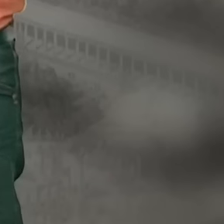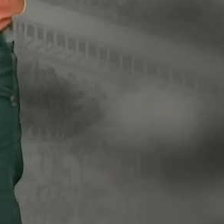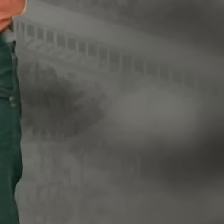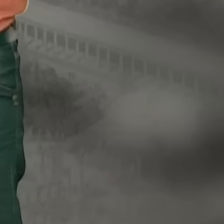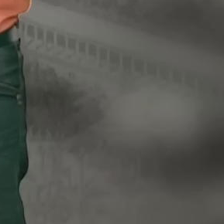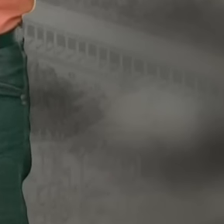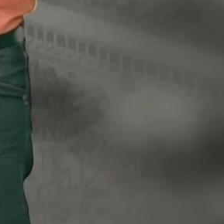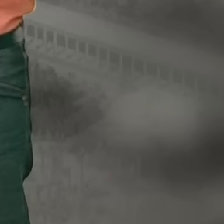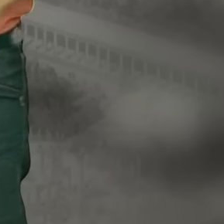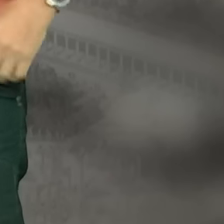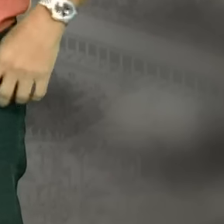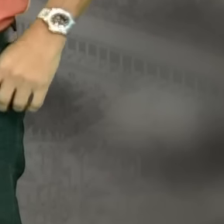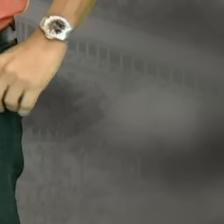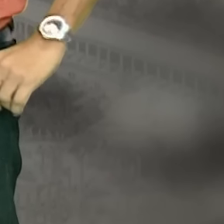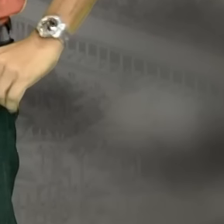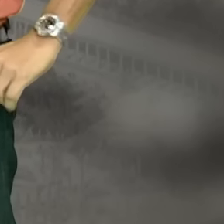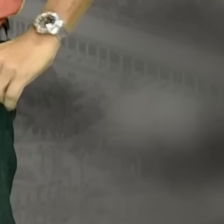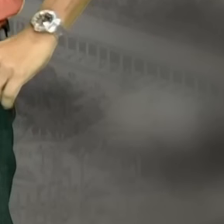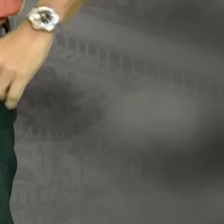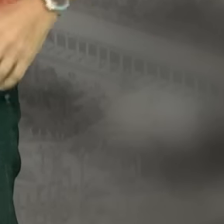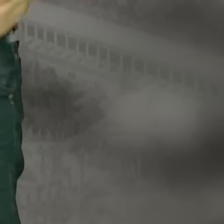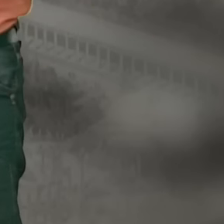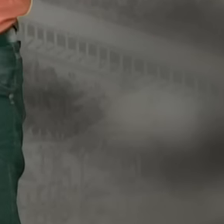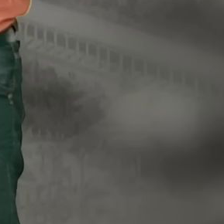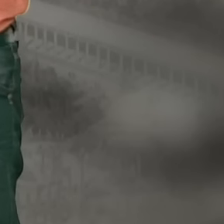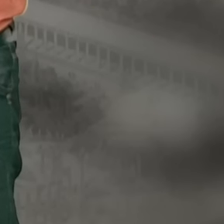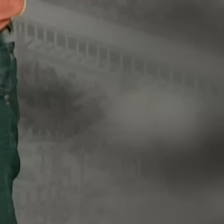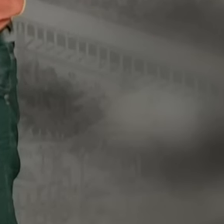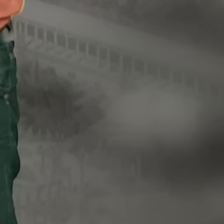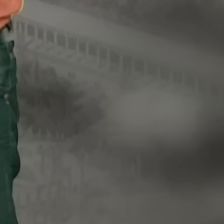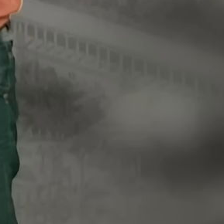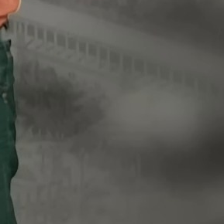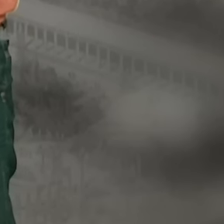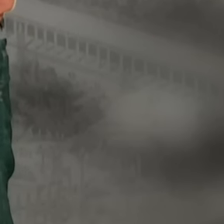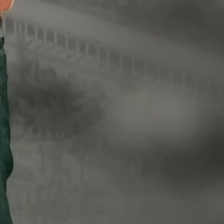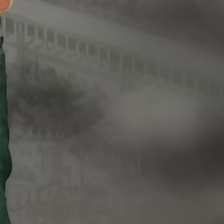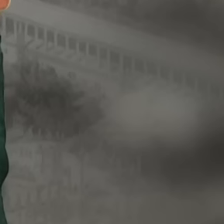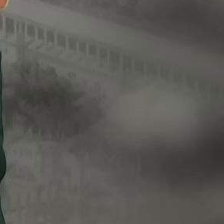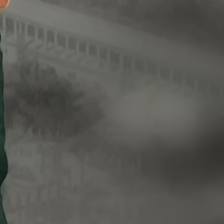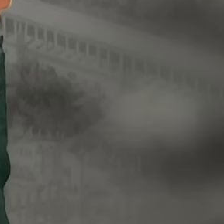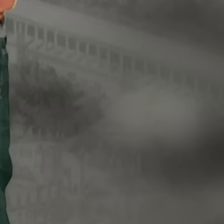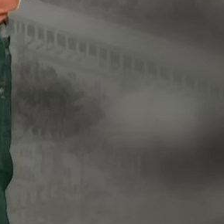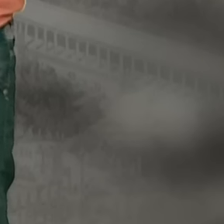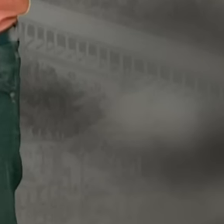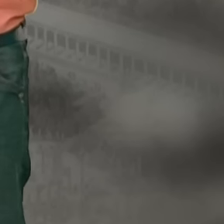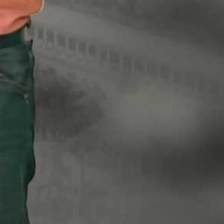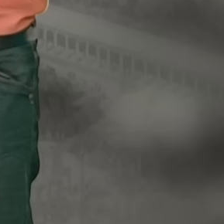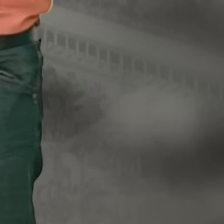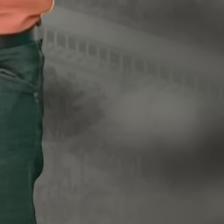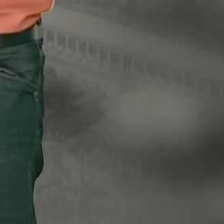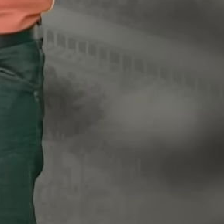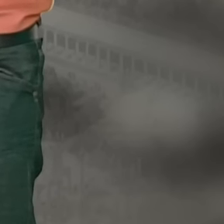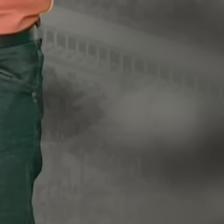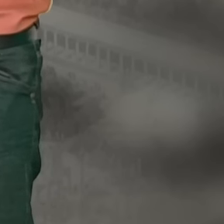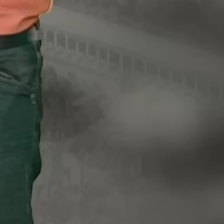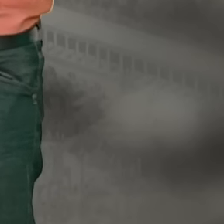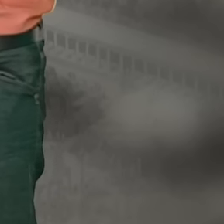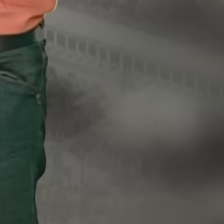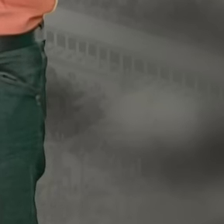Kaunting galaban. Alam niyo ba na unang sinama ang boxing sa ancient Olympics noong 688 BC? O yun na